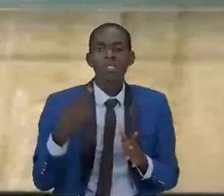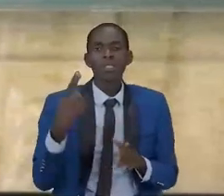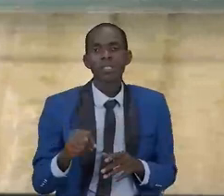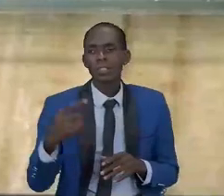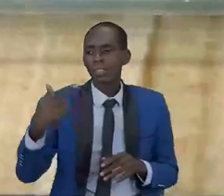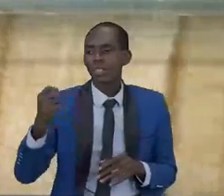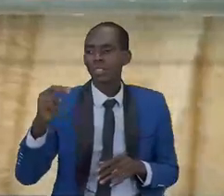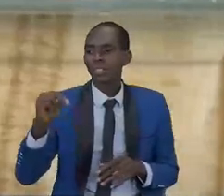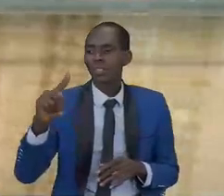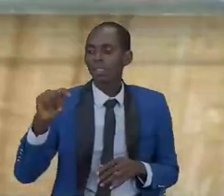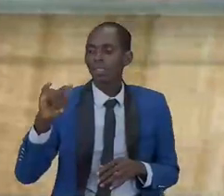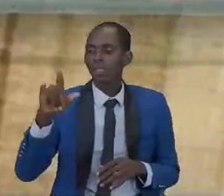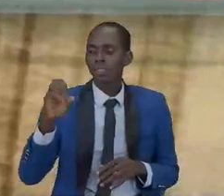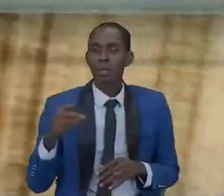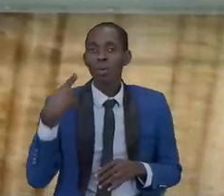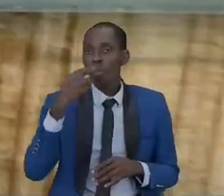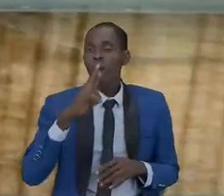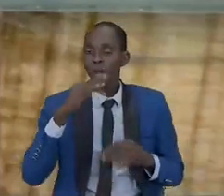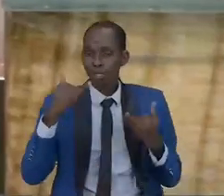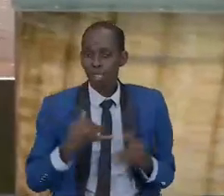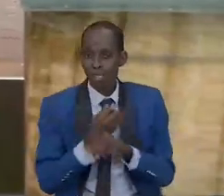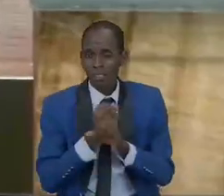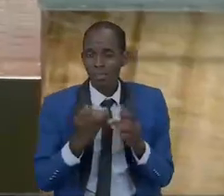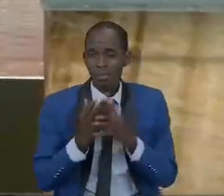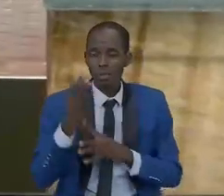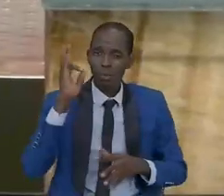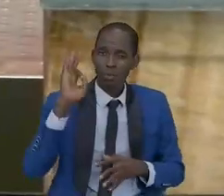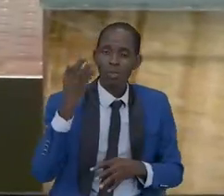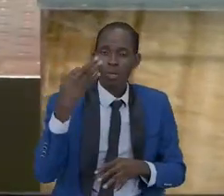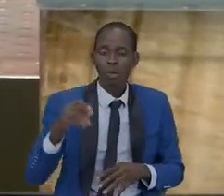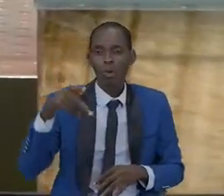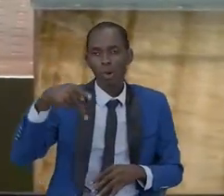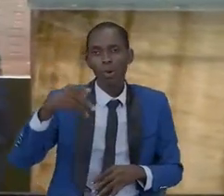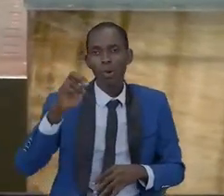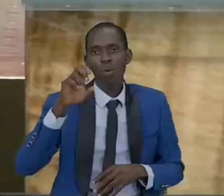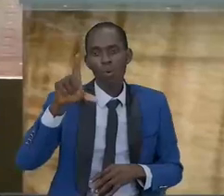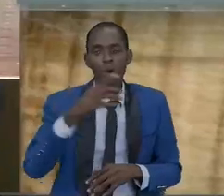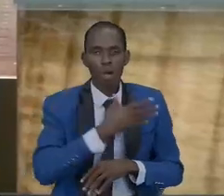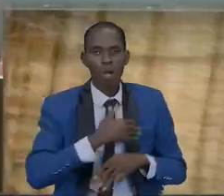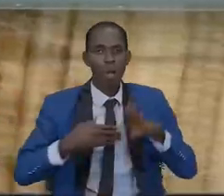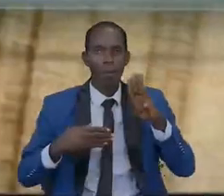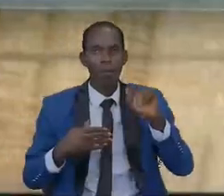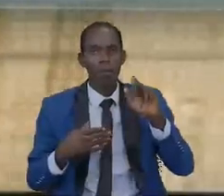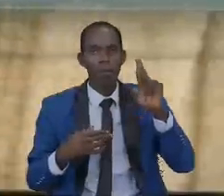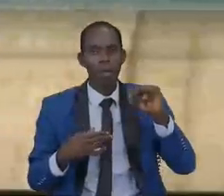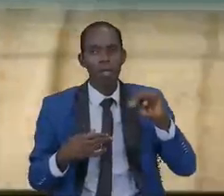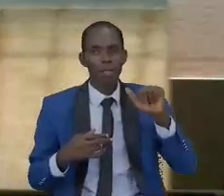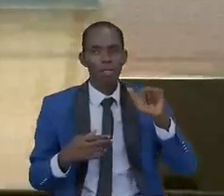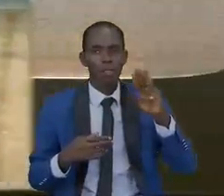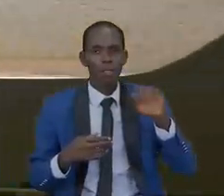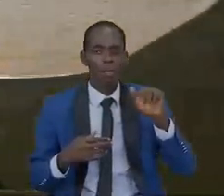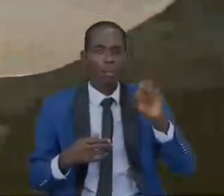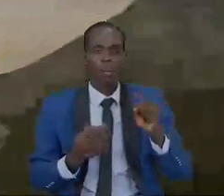était sauvé par le ministère de Paul et de bananas et ils sont venus leur soumettre le rapport voici ce qui est arrivé là-bas